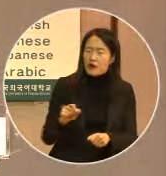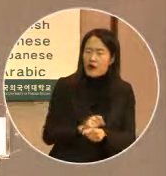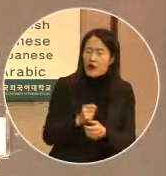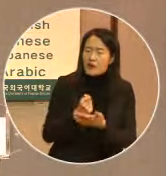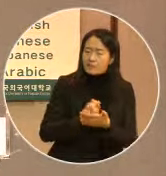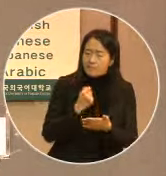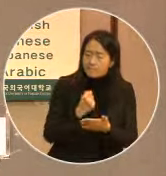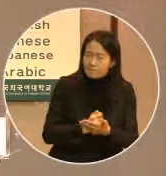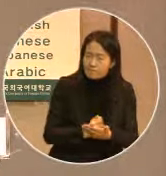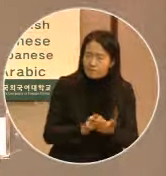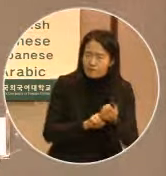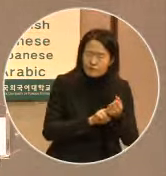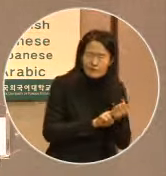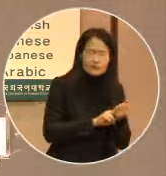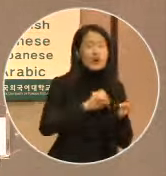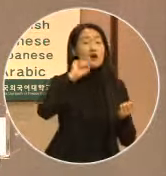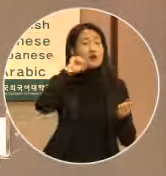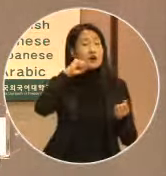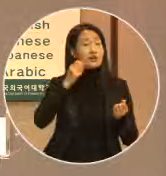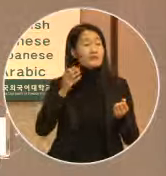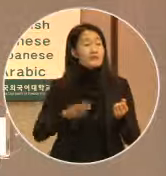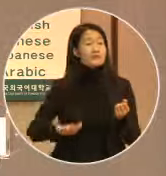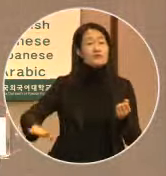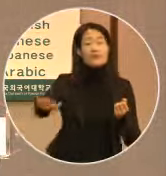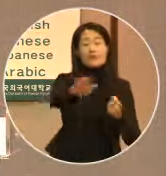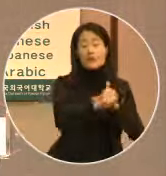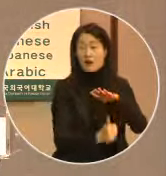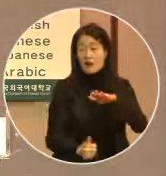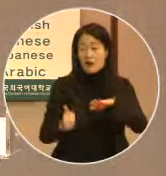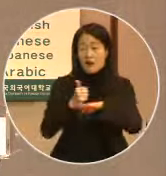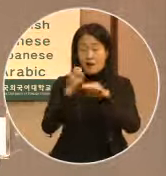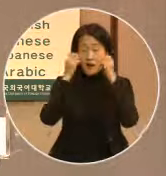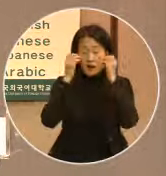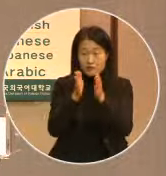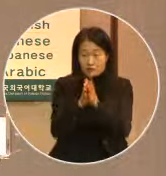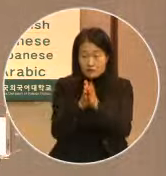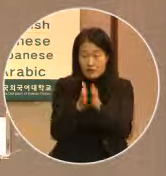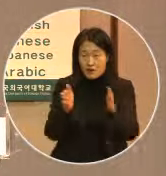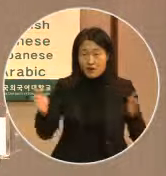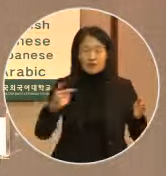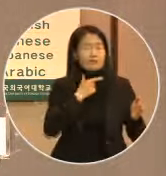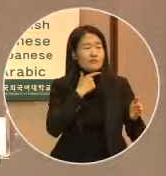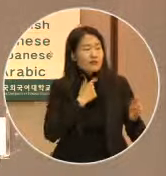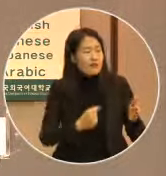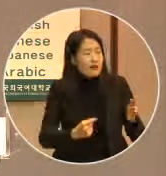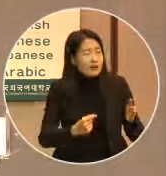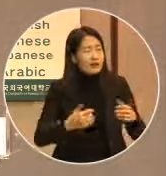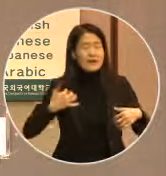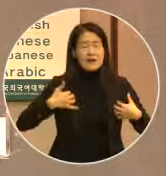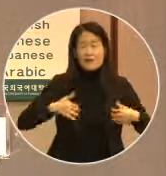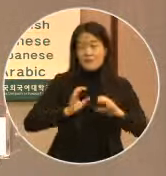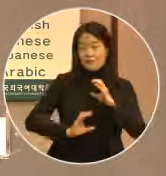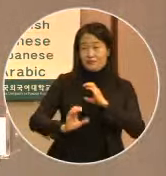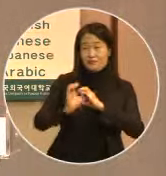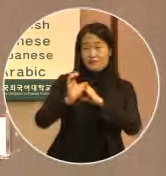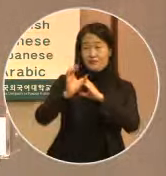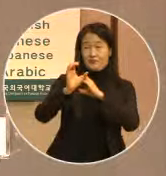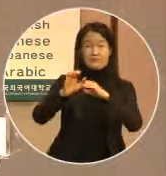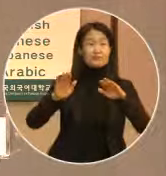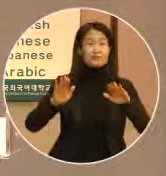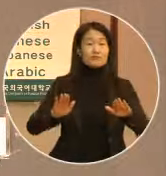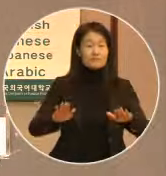수는 없으나 여러분의 성공적인 새 출발을 기원하는 더 큰 기쁨으로 지금